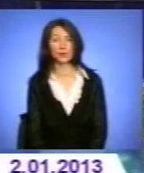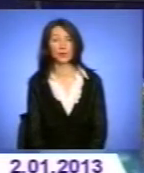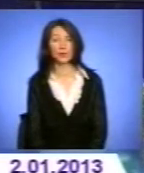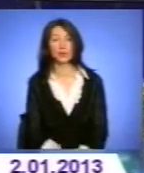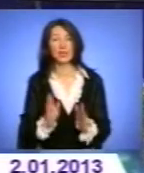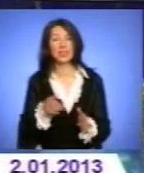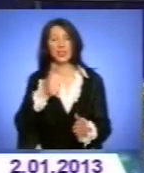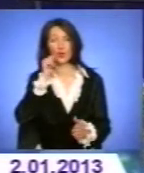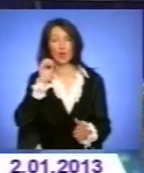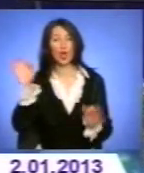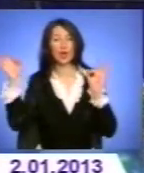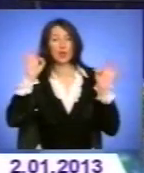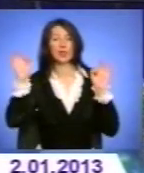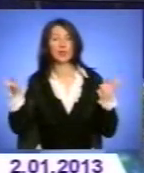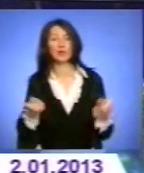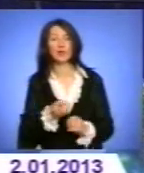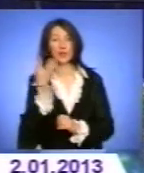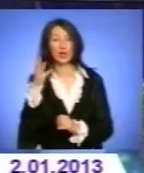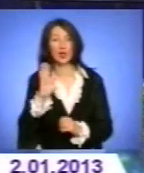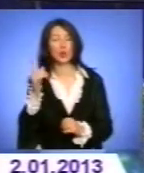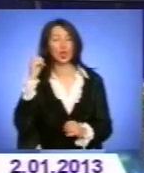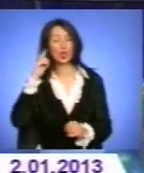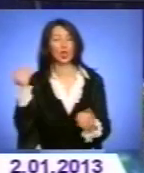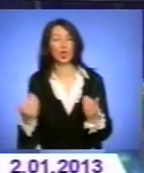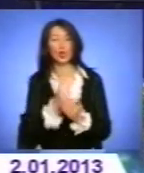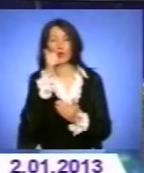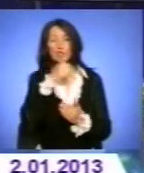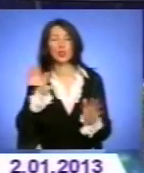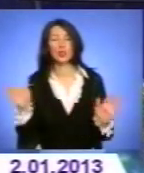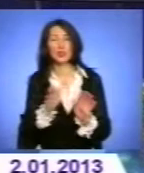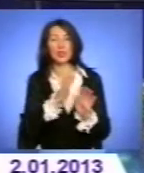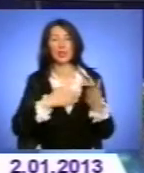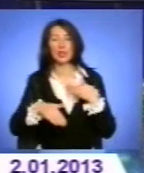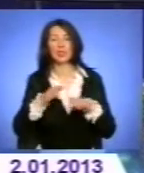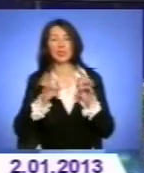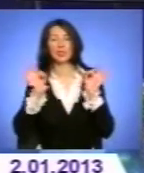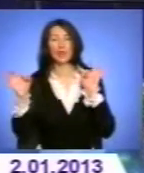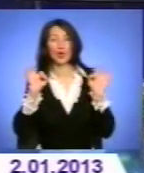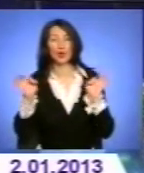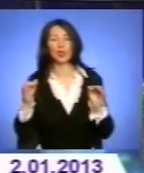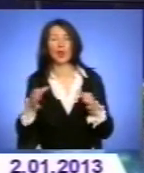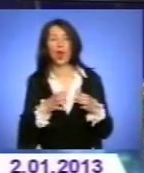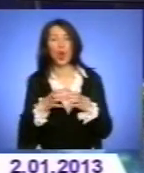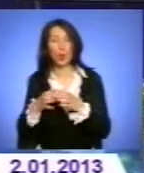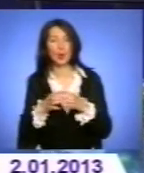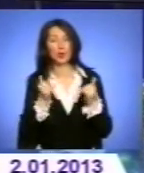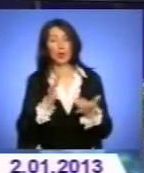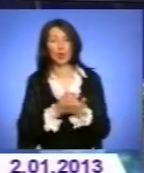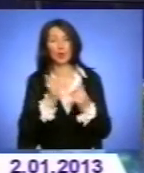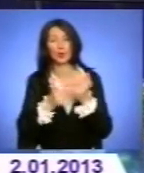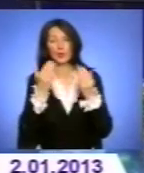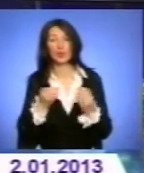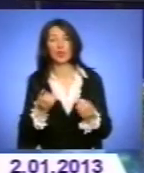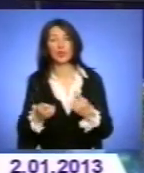Тільки вчора лунали феєрверки, було чути новорічні пісні, радісні вигуки веселих компаній. І вже сьогодні маємо будень, коли потрібно повертатися до